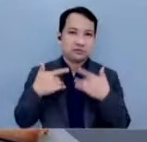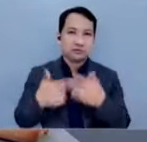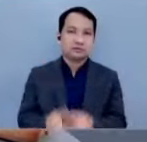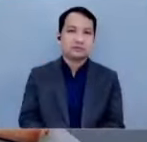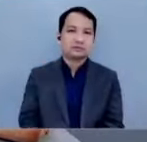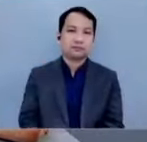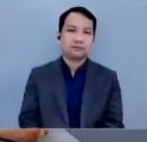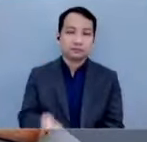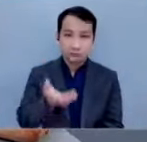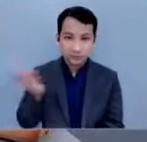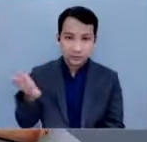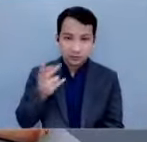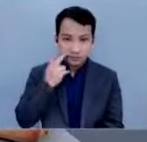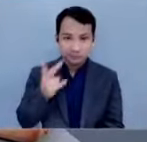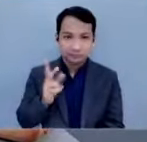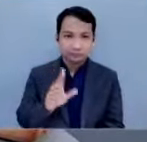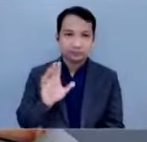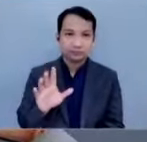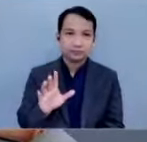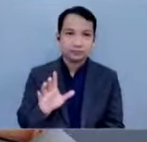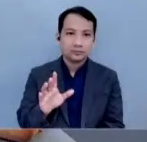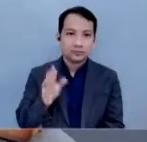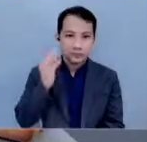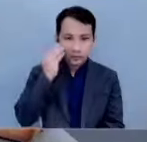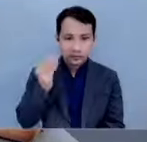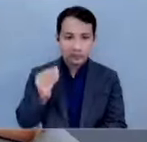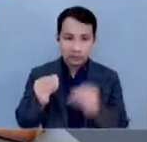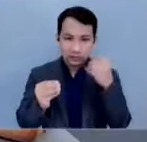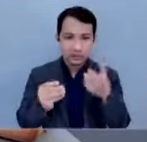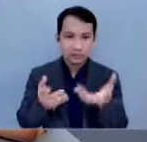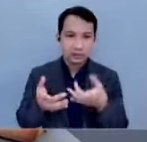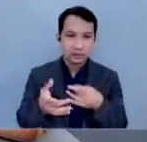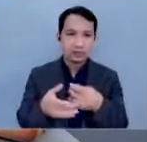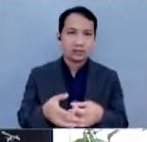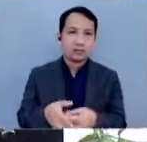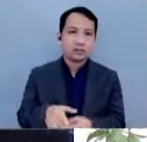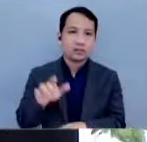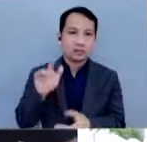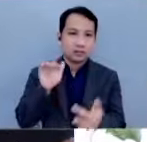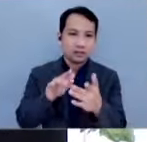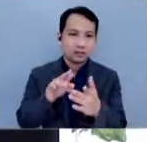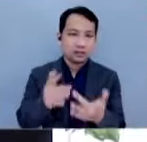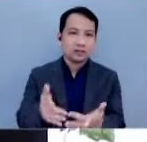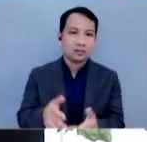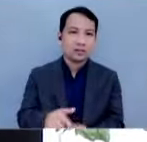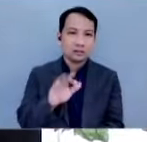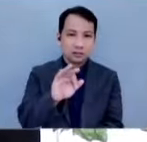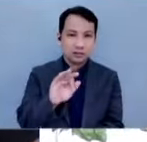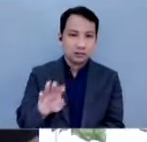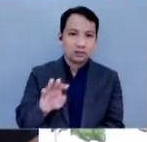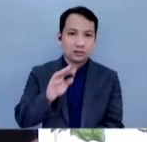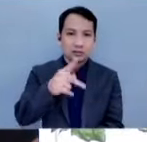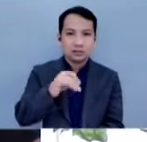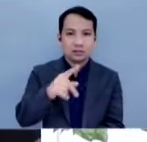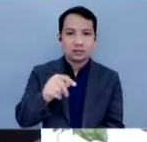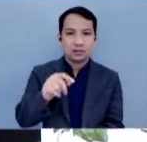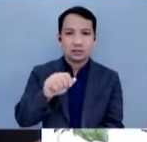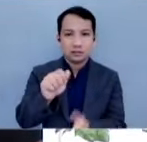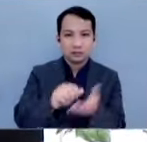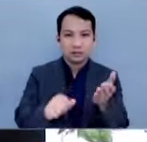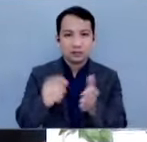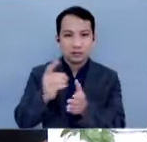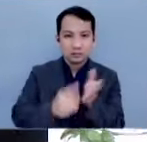nila kayo makokontakt, Mon and Jenny, para sa mga kapatid natin na interesado? You can contact us sa Facebook page, Plantitas Arts and